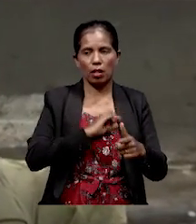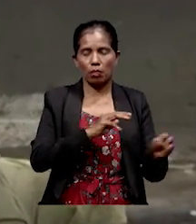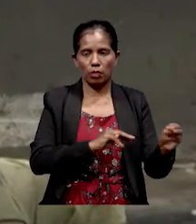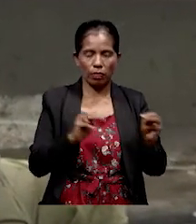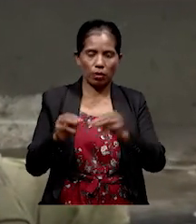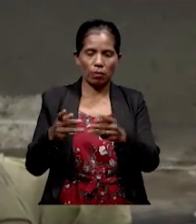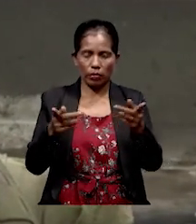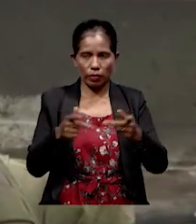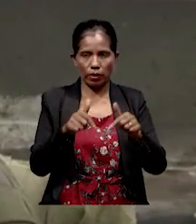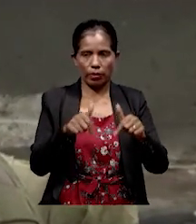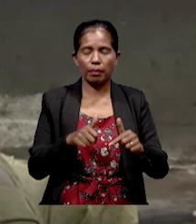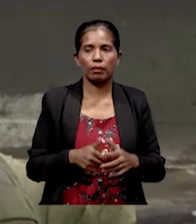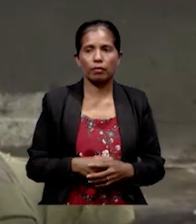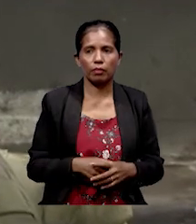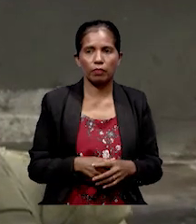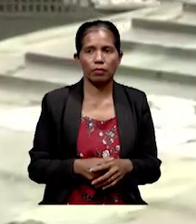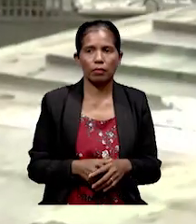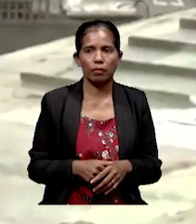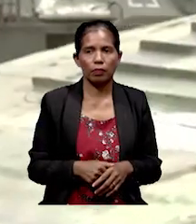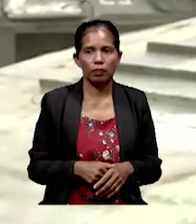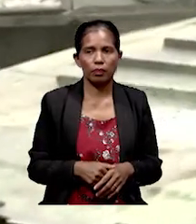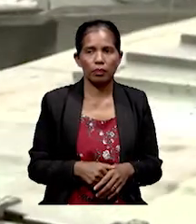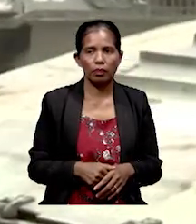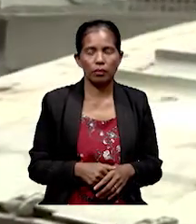iane. Simie, dietem.